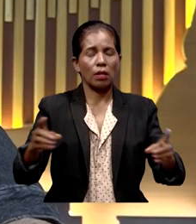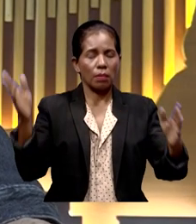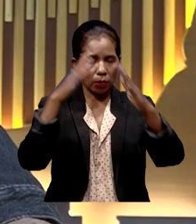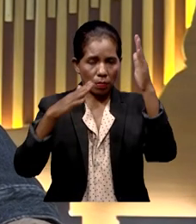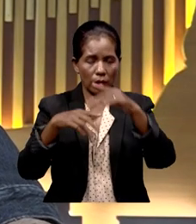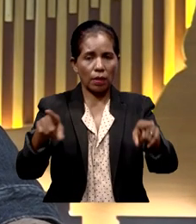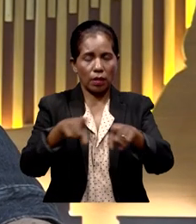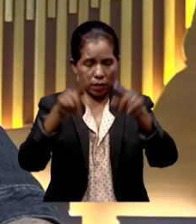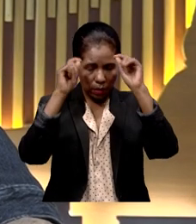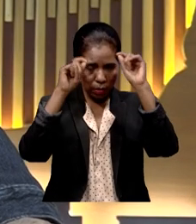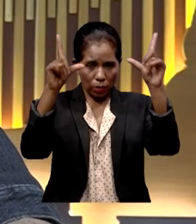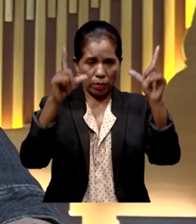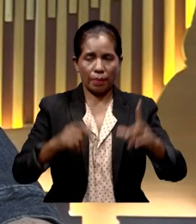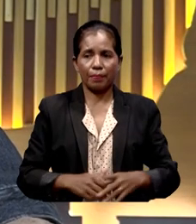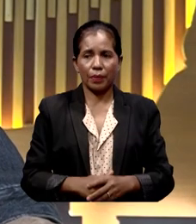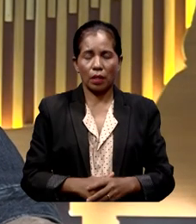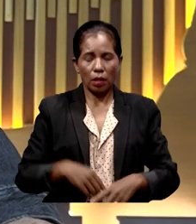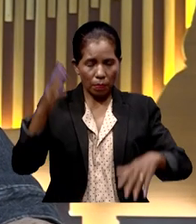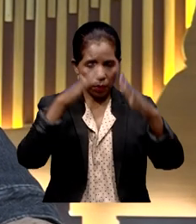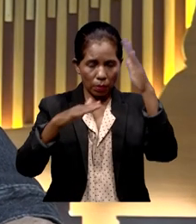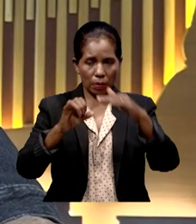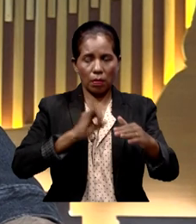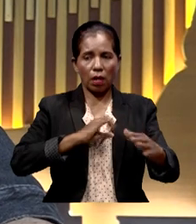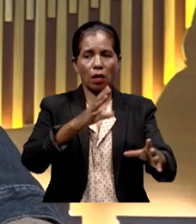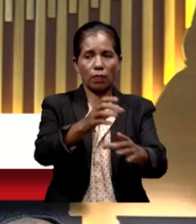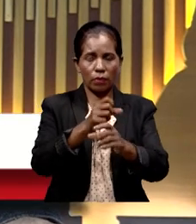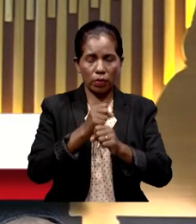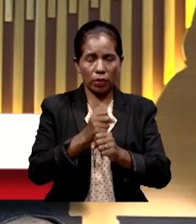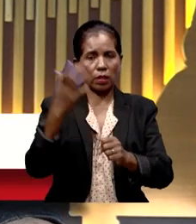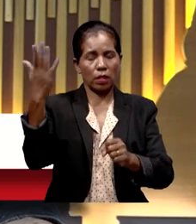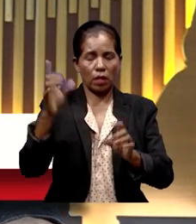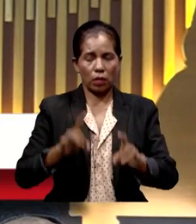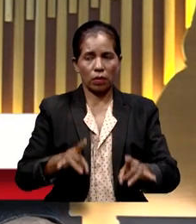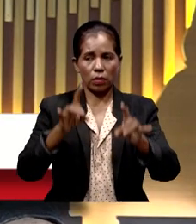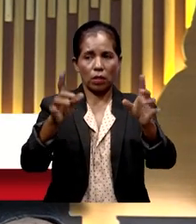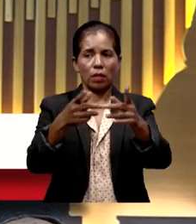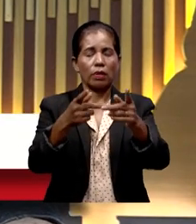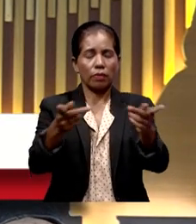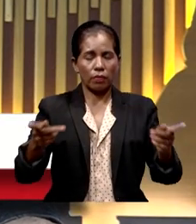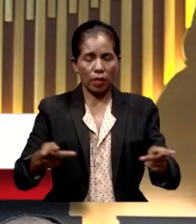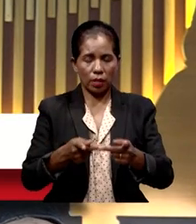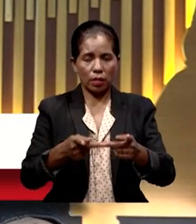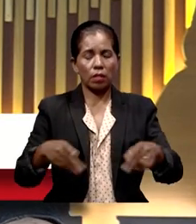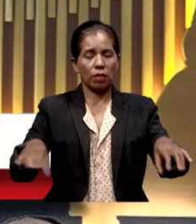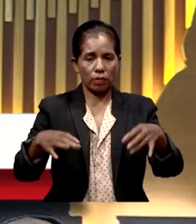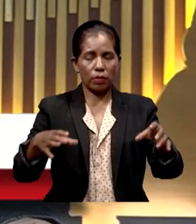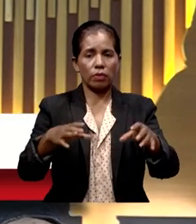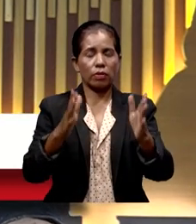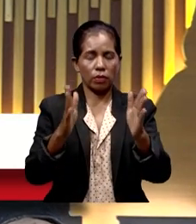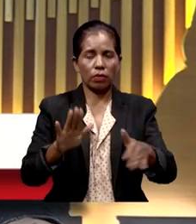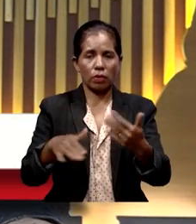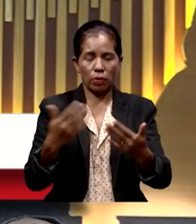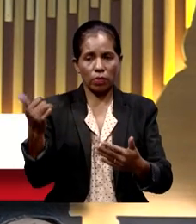ho Timor-Leste. E problema era che ho fatto, ma caso Australia, condizione di lavoratore, sernio.